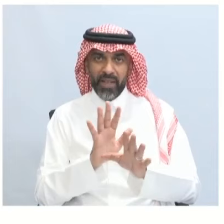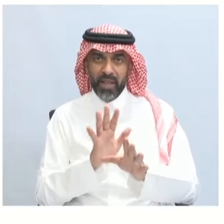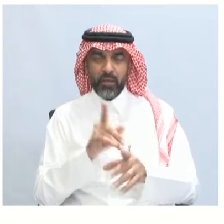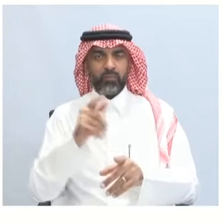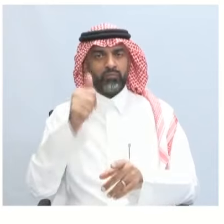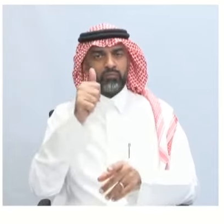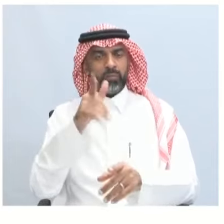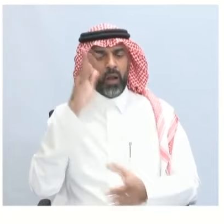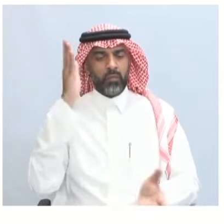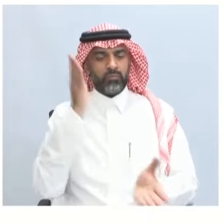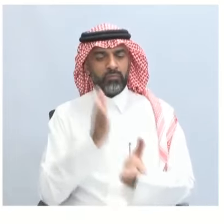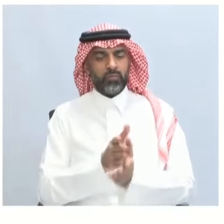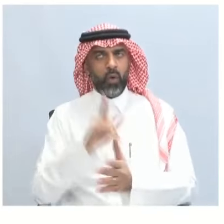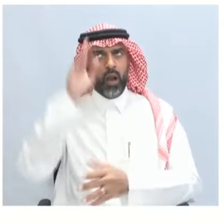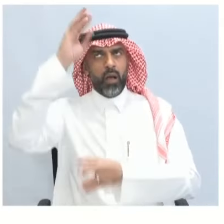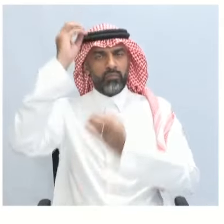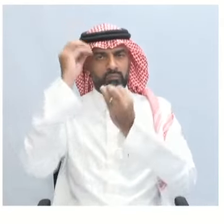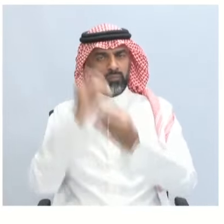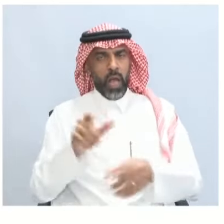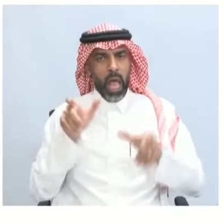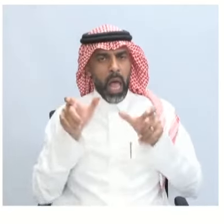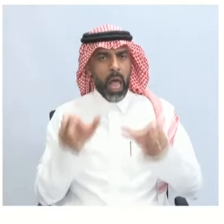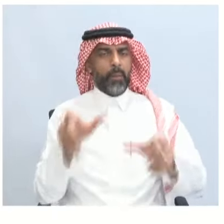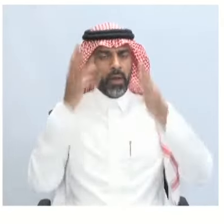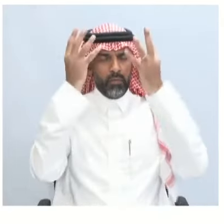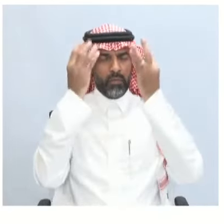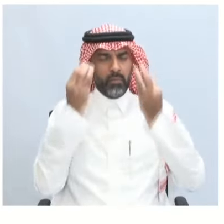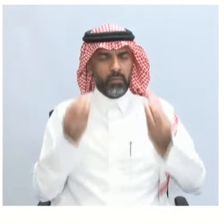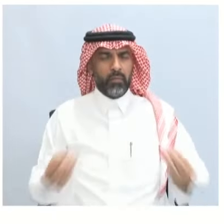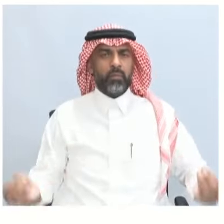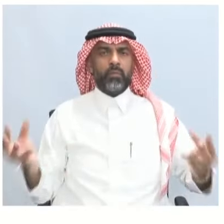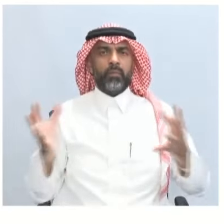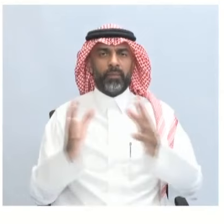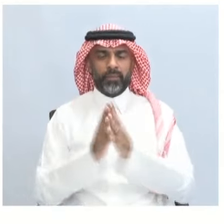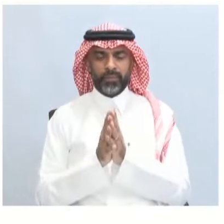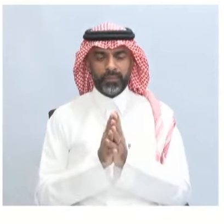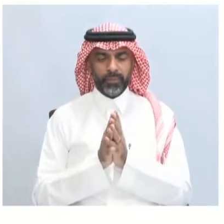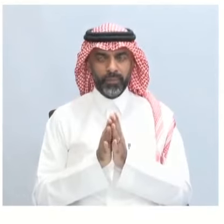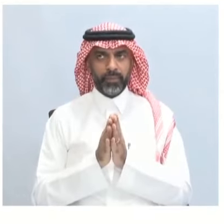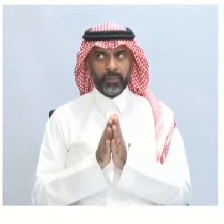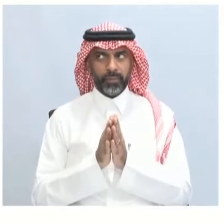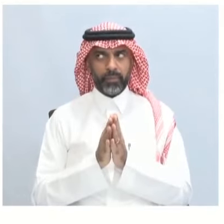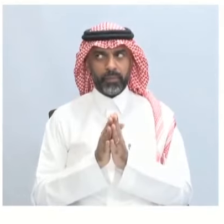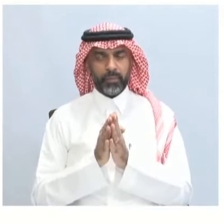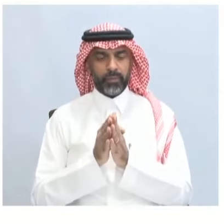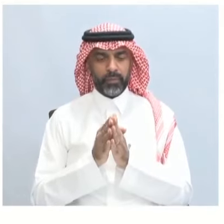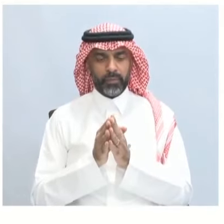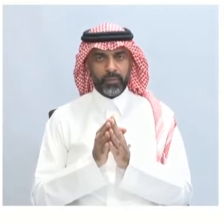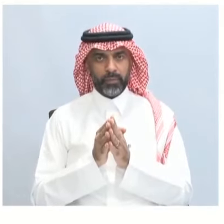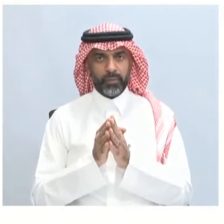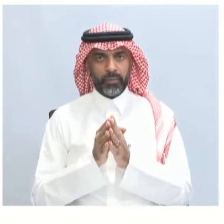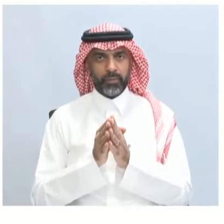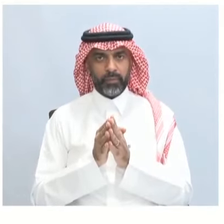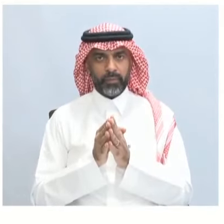فلهذا قال الله جل وعلا الذين امنوا ولم يلبسوا ايمانهم بظلم اولئك اولئك لهم الامن وهم